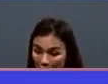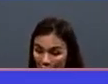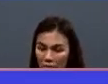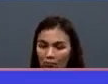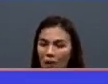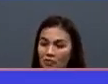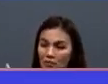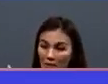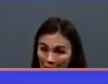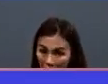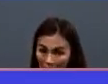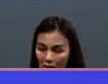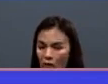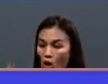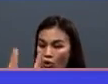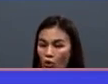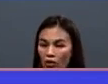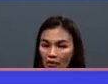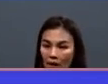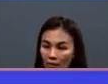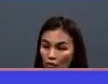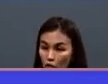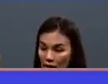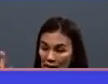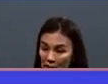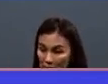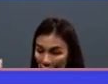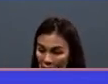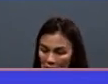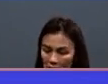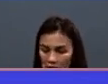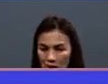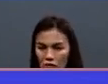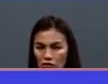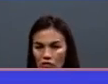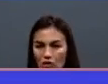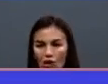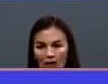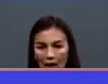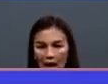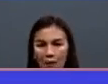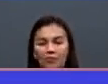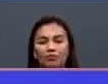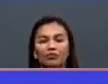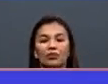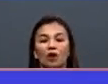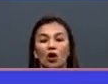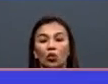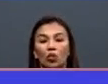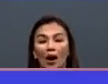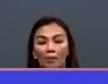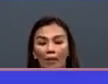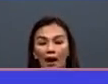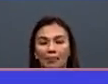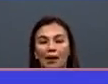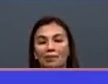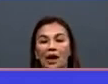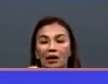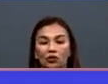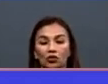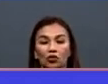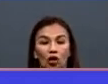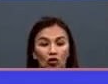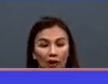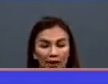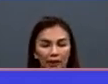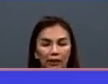ว่ามีแผนในการที่จะสร้างแล้วก็พัฒนากำลังคนให้ครอบคลุมในทุกระดับตั้งแต่กำลังคนที่อยู่ในภาคอุตสาหกรรมนะ